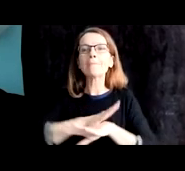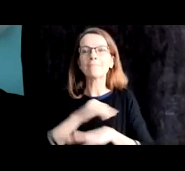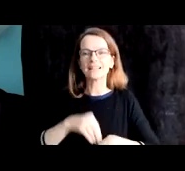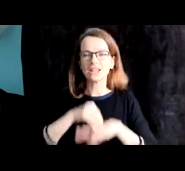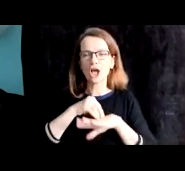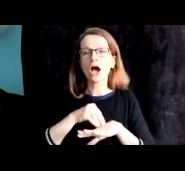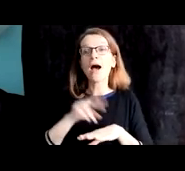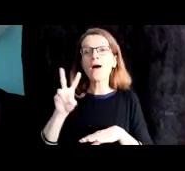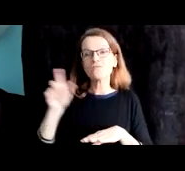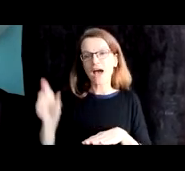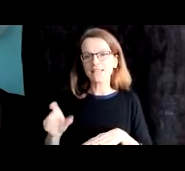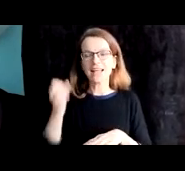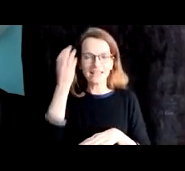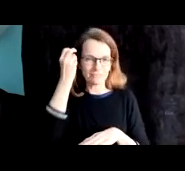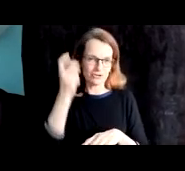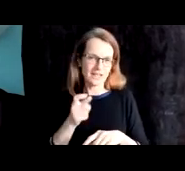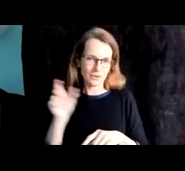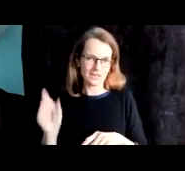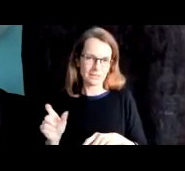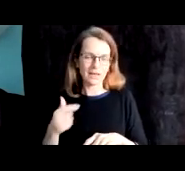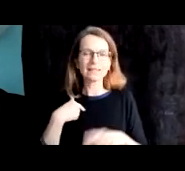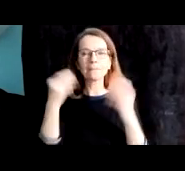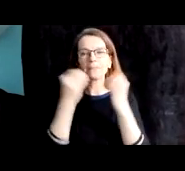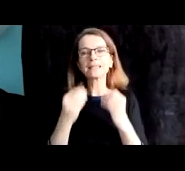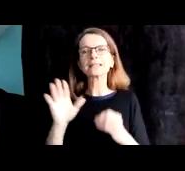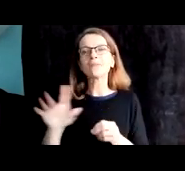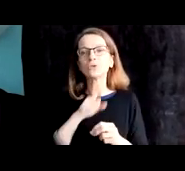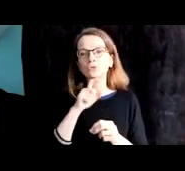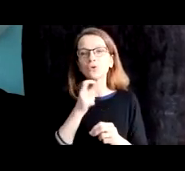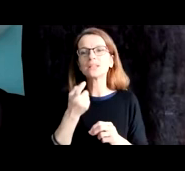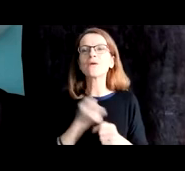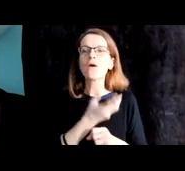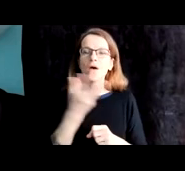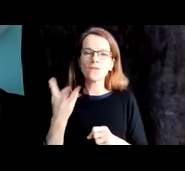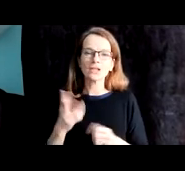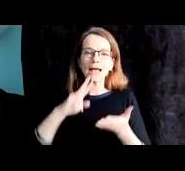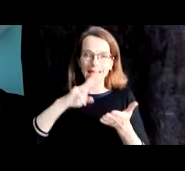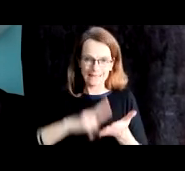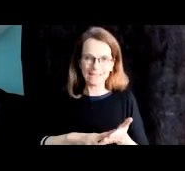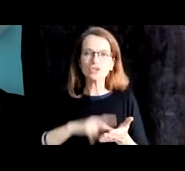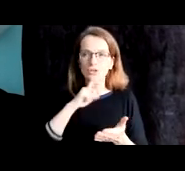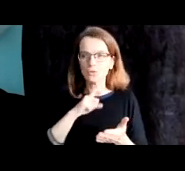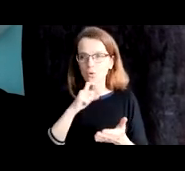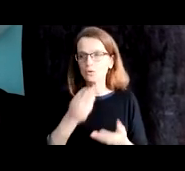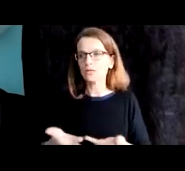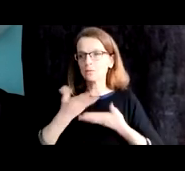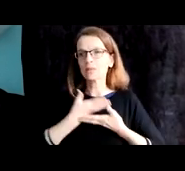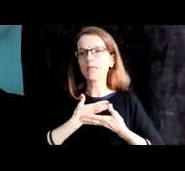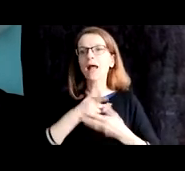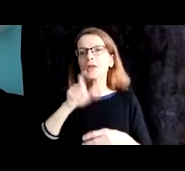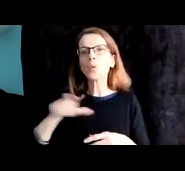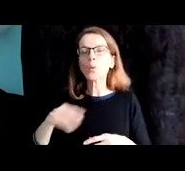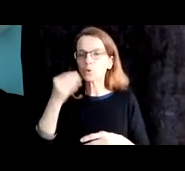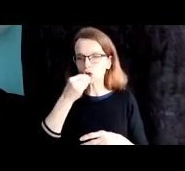oseba. Njeno zgodbo pa sem sestavila iz več resničnih, ki so mi jih zaupali moji nekdani učenci iz okvaro vida. Verjamem,